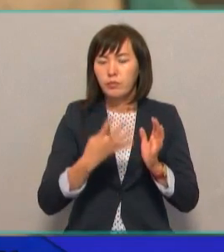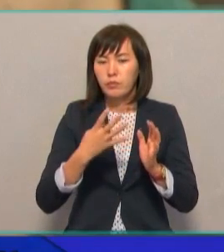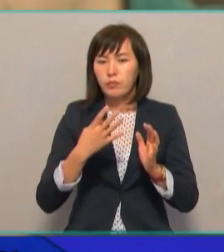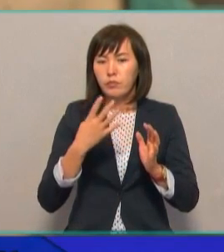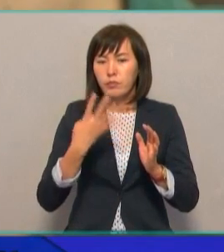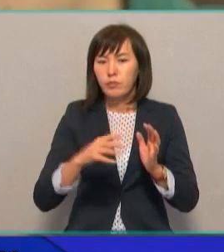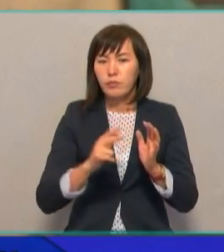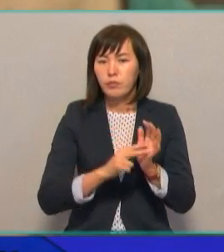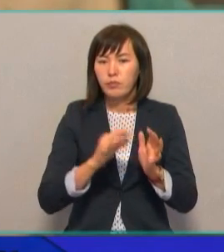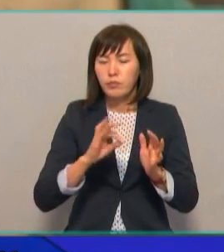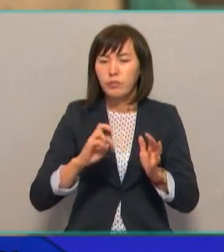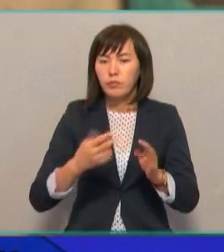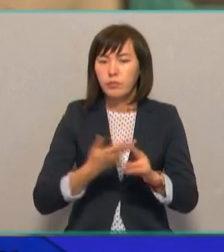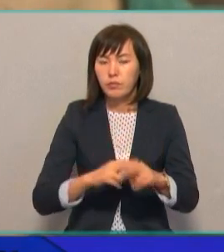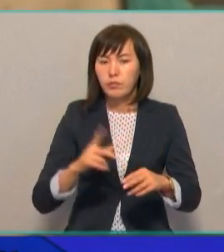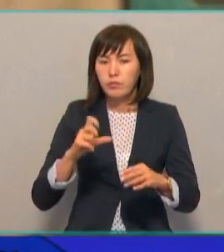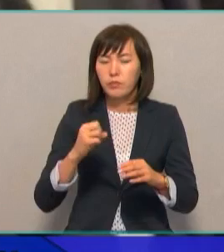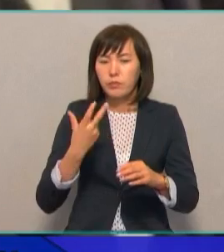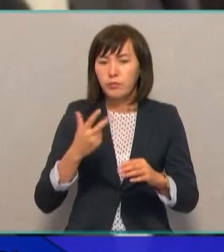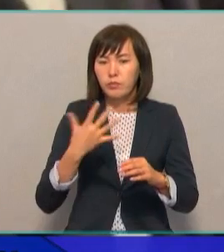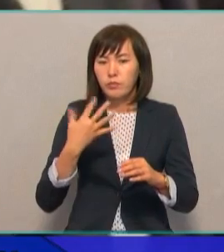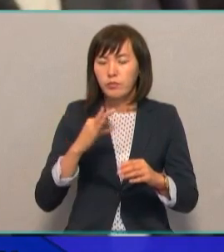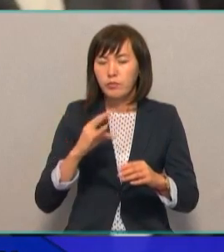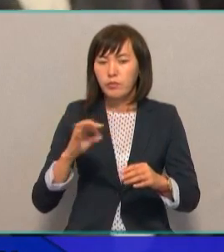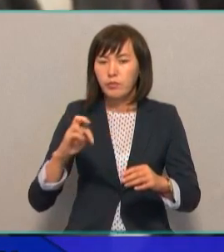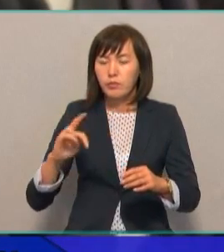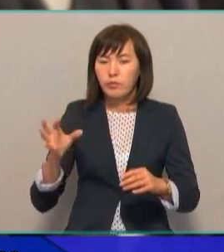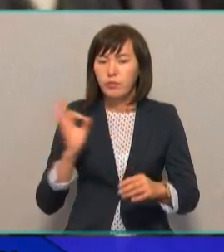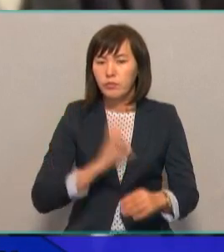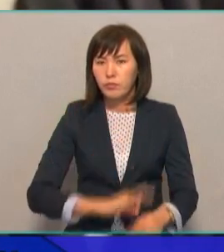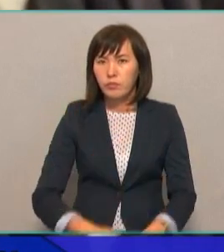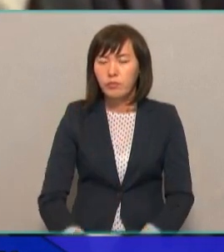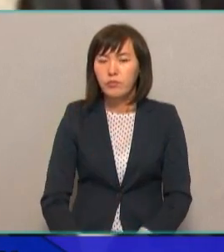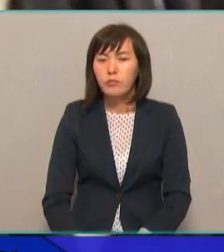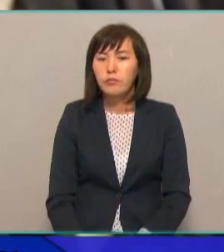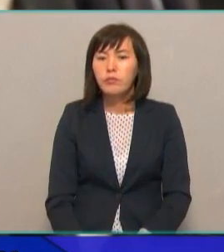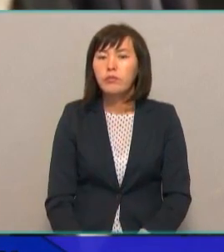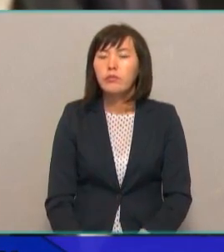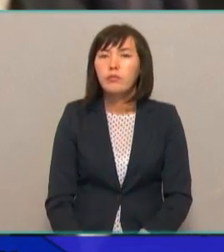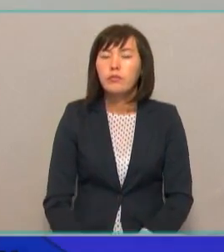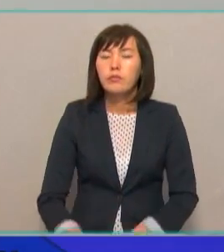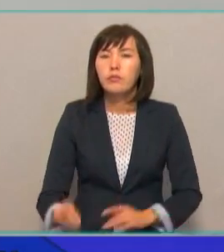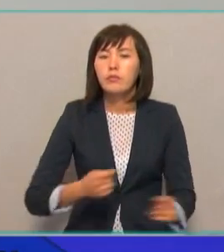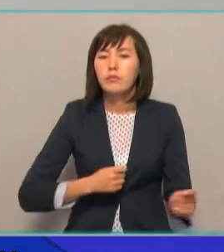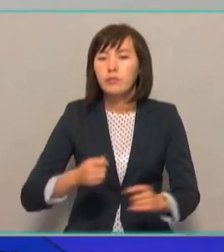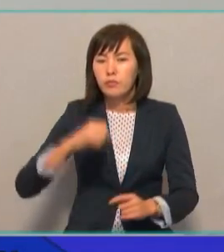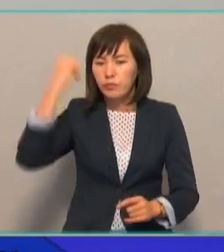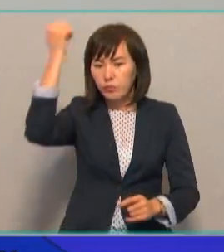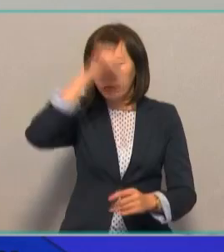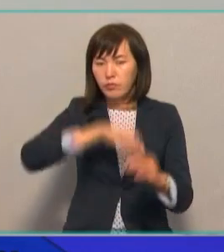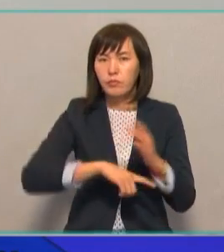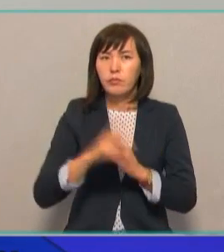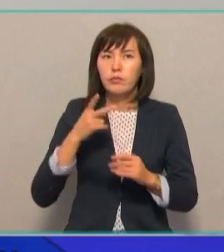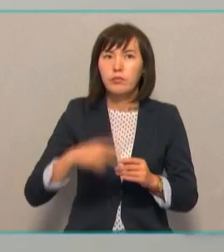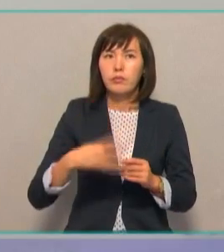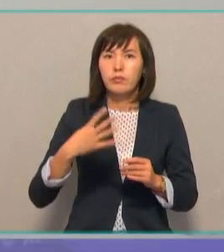48 мың теңге бөлінген. Бүгінге дейін оның 113,15 миллион теңгесі игерілген. Басқармаға жалпы жыл басынан бері 2042